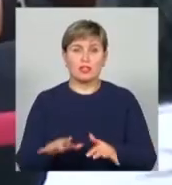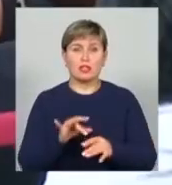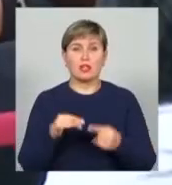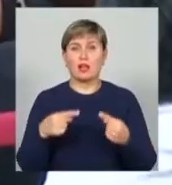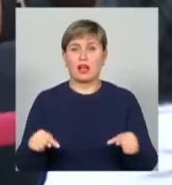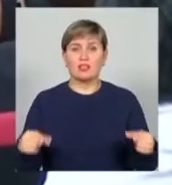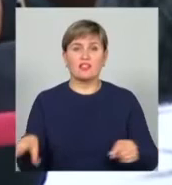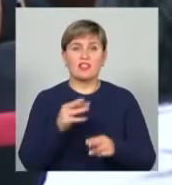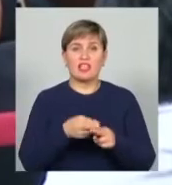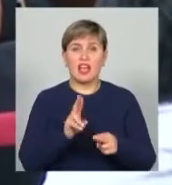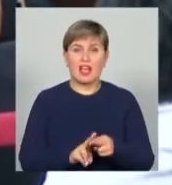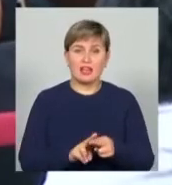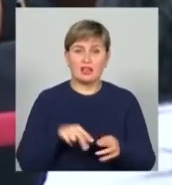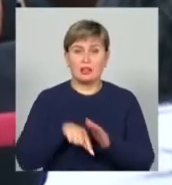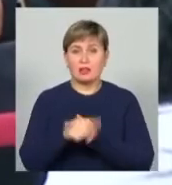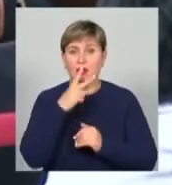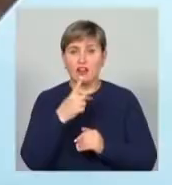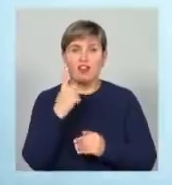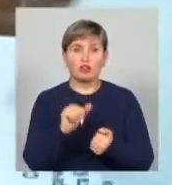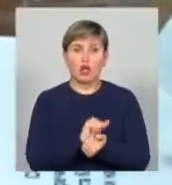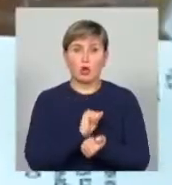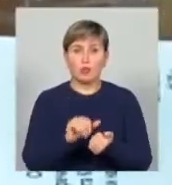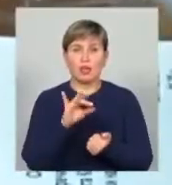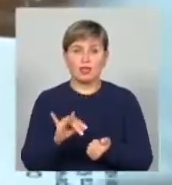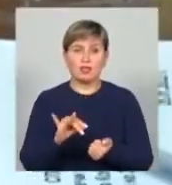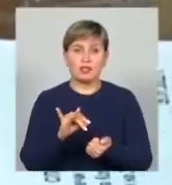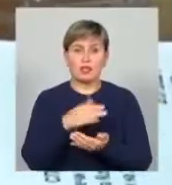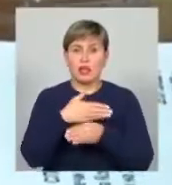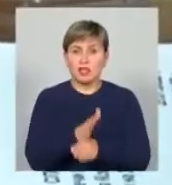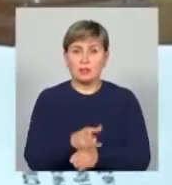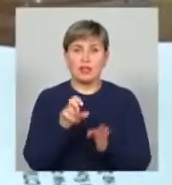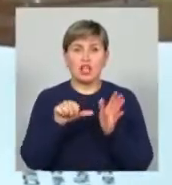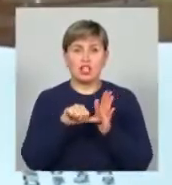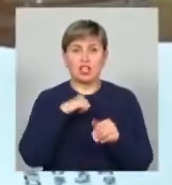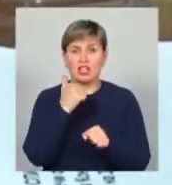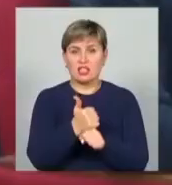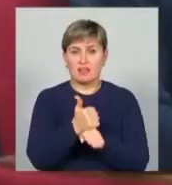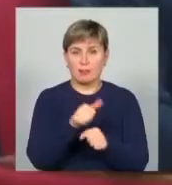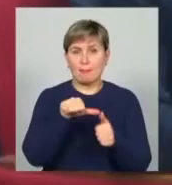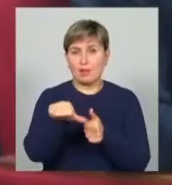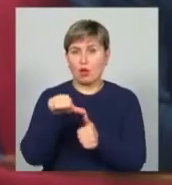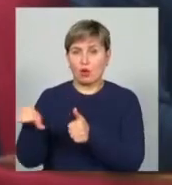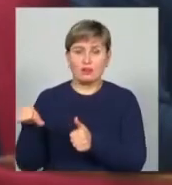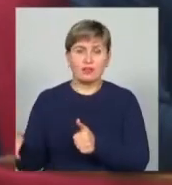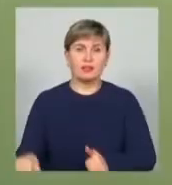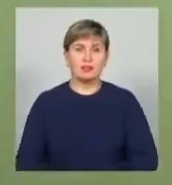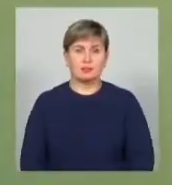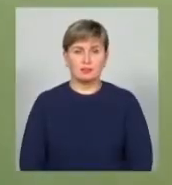только. Все эти моменты аккумулированы в одном документе и разбиты на 6 основных блоков.